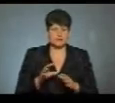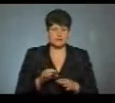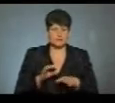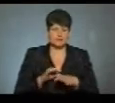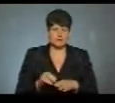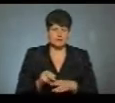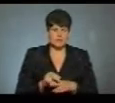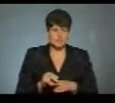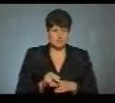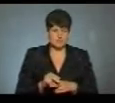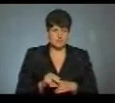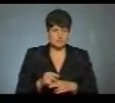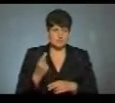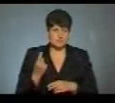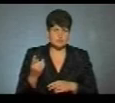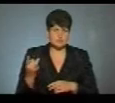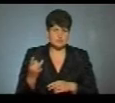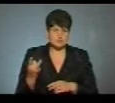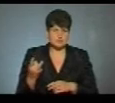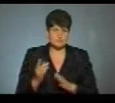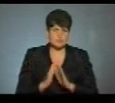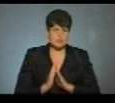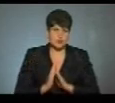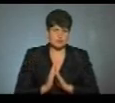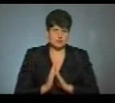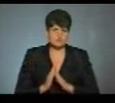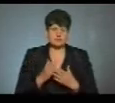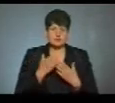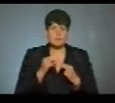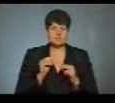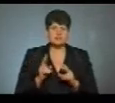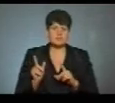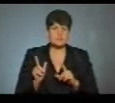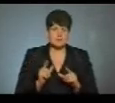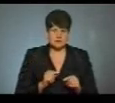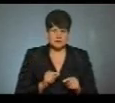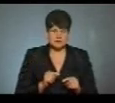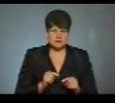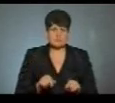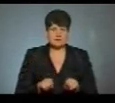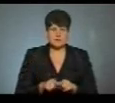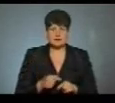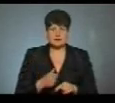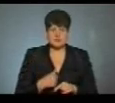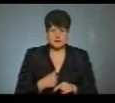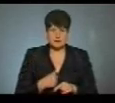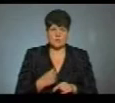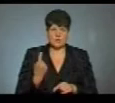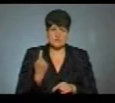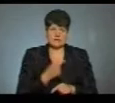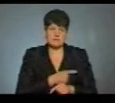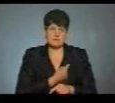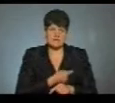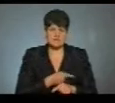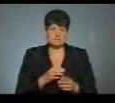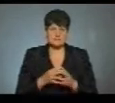лікування. Один раз він попросив, що немає чим їхати. Ну і так, як я один медик в селі, ну то я